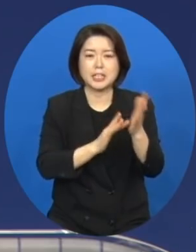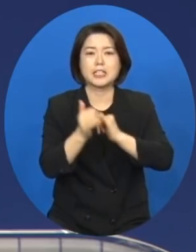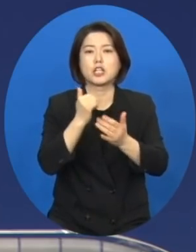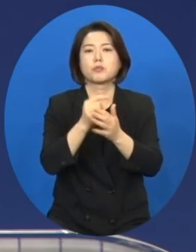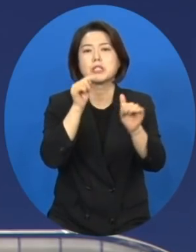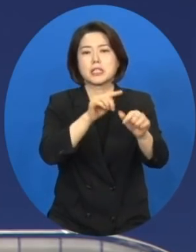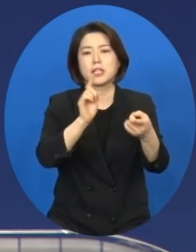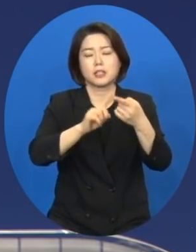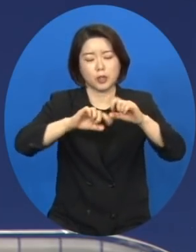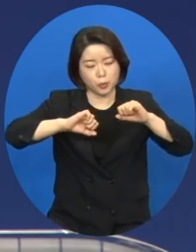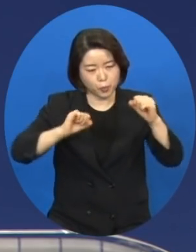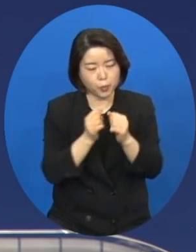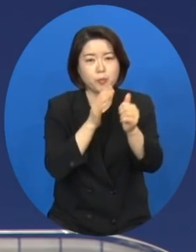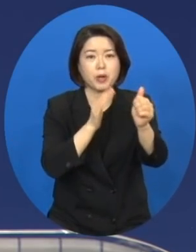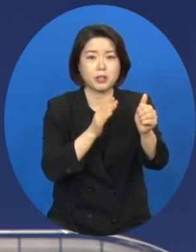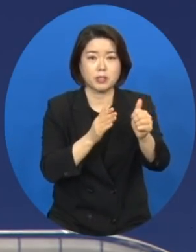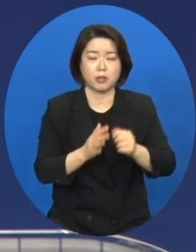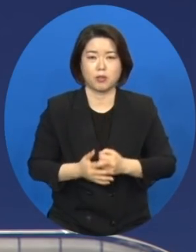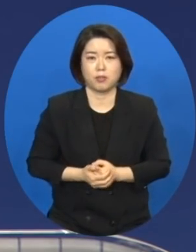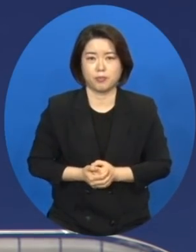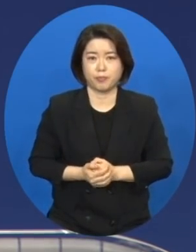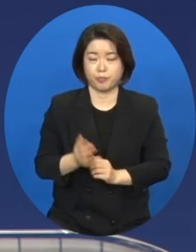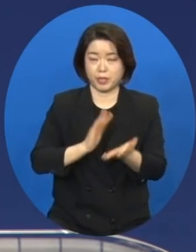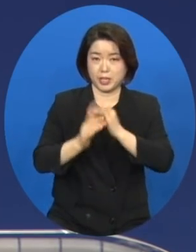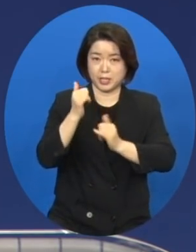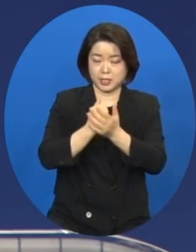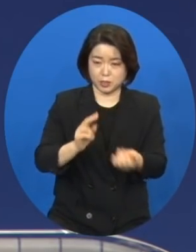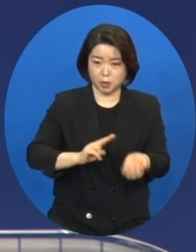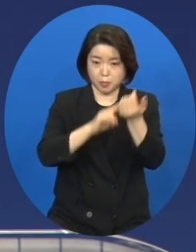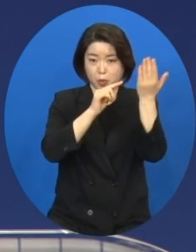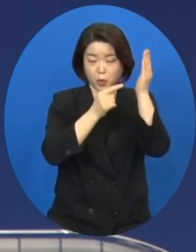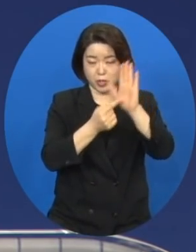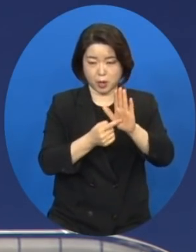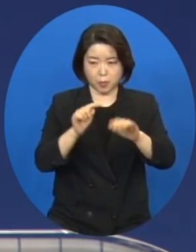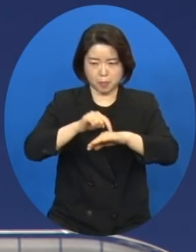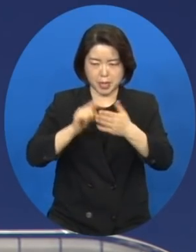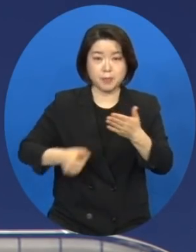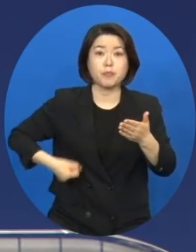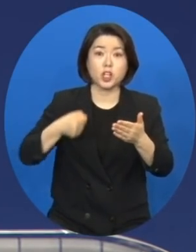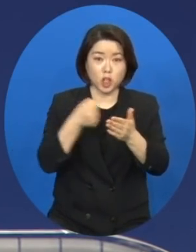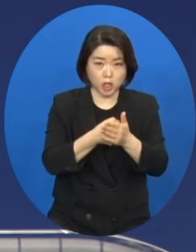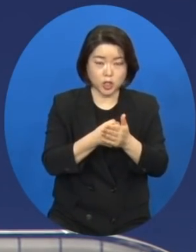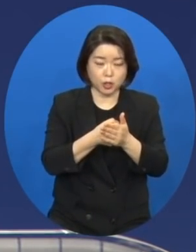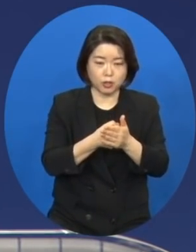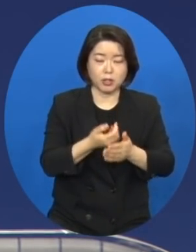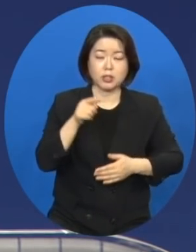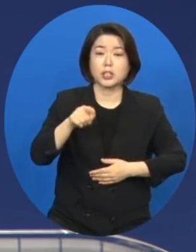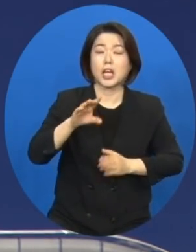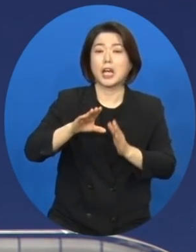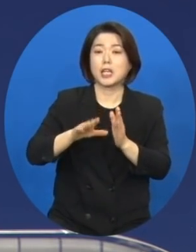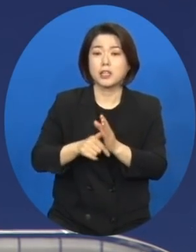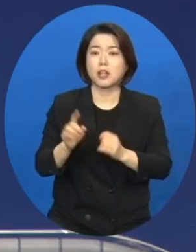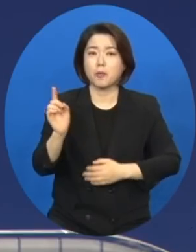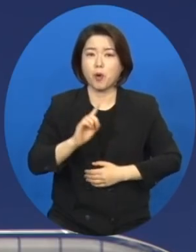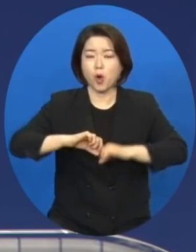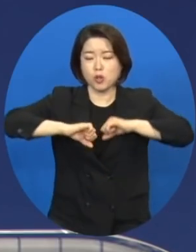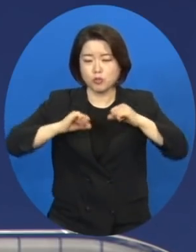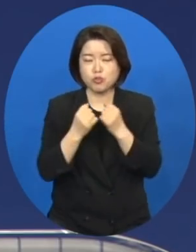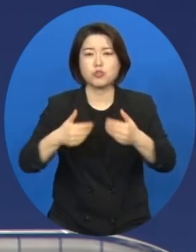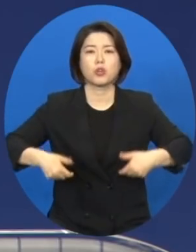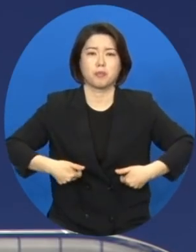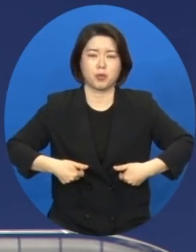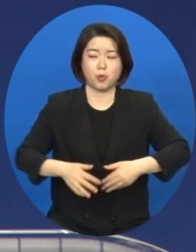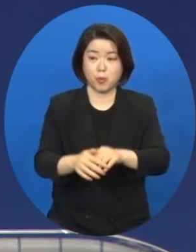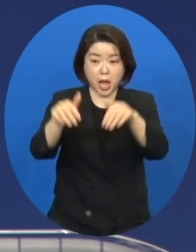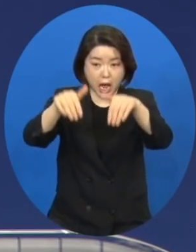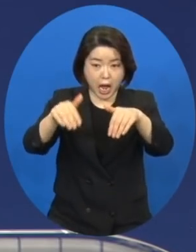예수님의 표적을 일으키시기로 마음을 가지셨어요. 그런데 이때 필요한 것이 뭐였냐면 순종입니다.